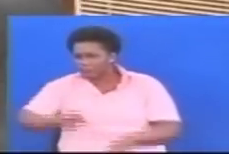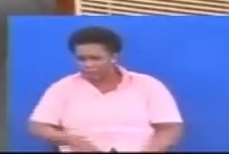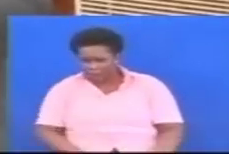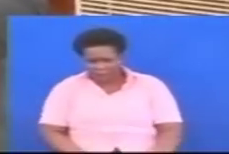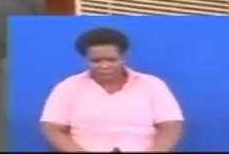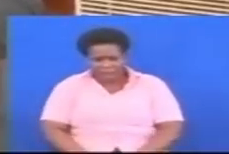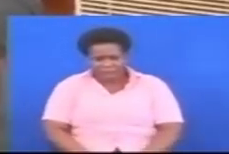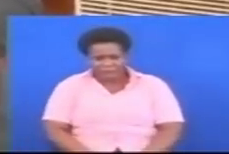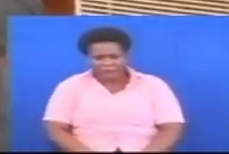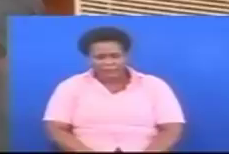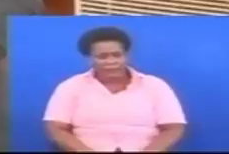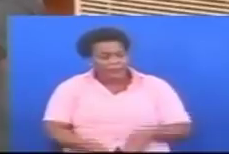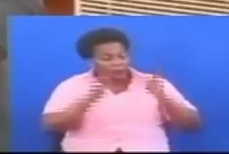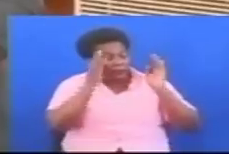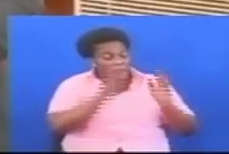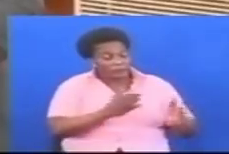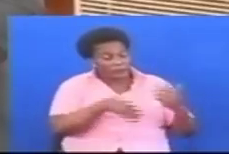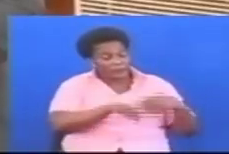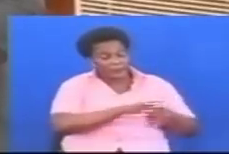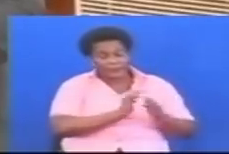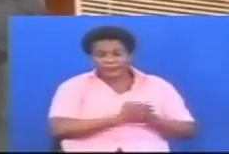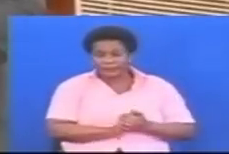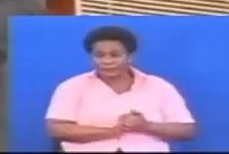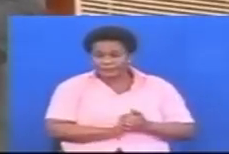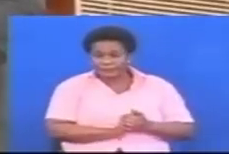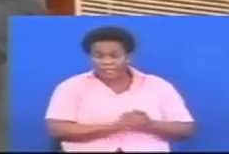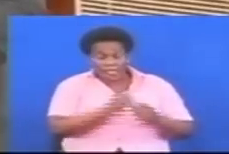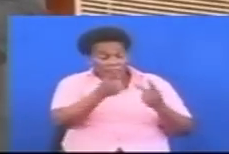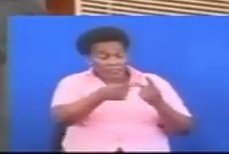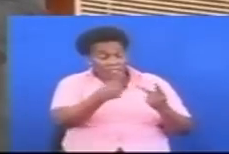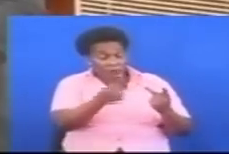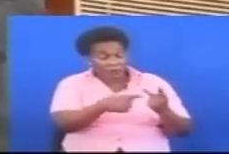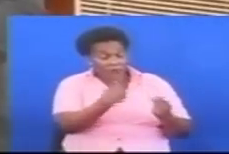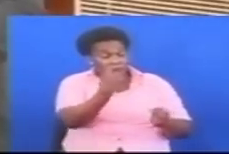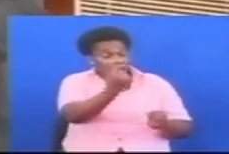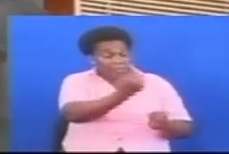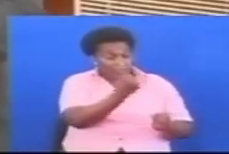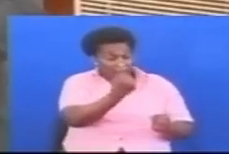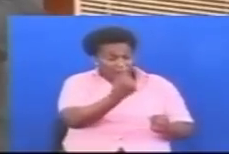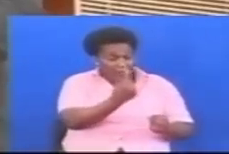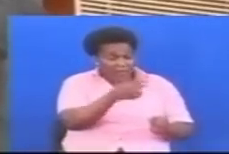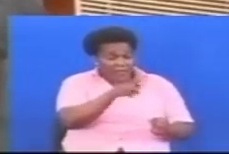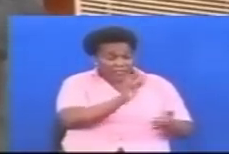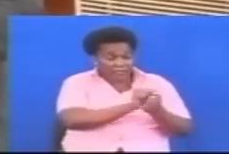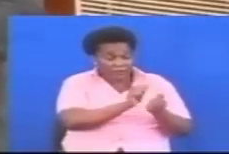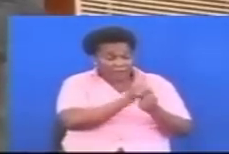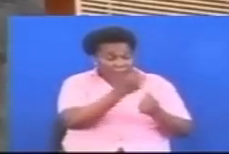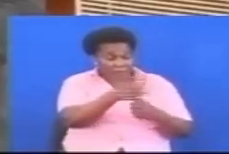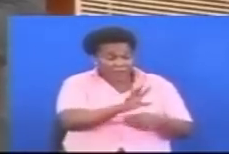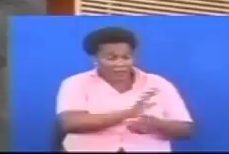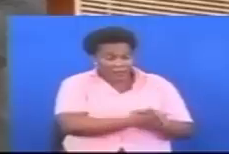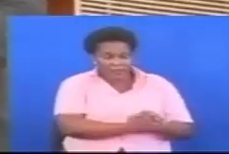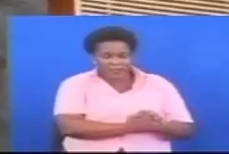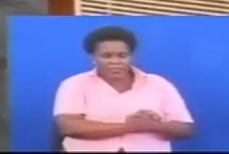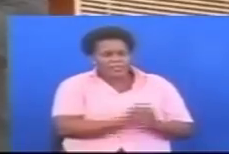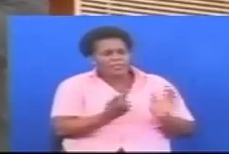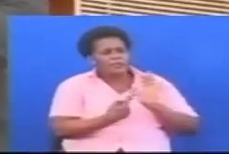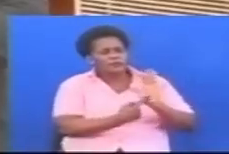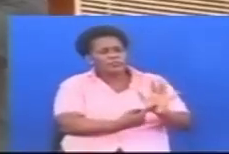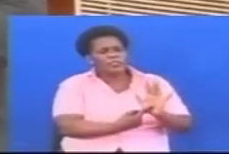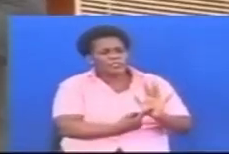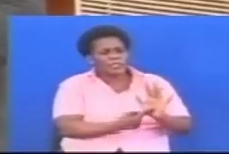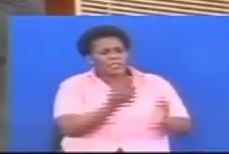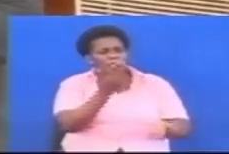maji. Mheshimiwa Mwenyekiti, takwimu za kitaifa za rasilimali za maji zilizopo zinaonyesha kuwa kiasi cha maji kwa